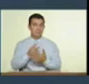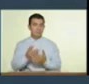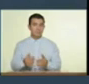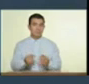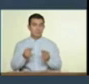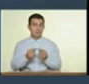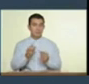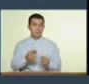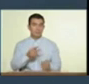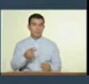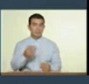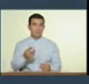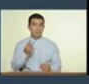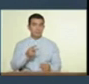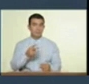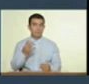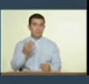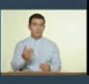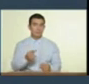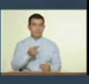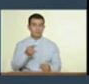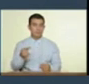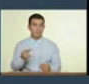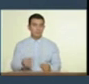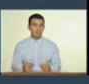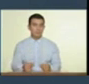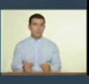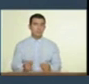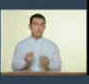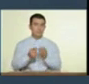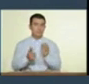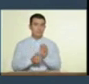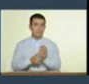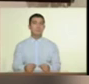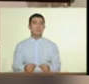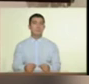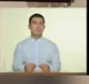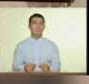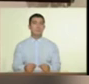teng bo'ladi 24 dan ayiramiz 17 ni.